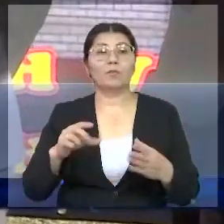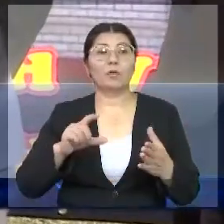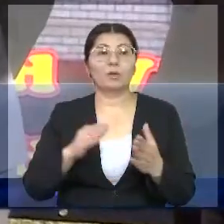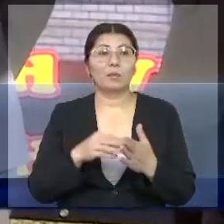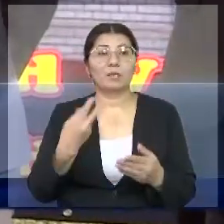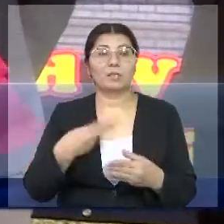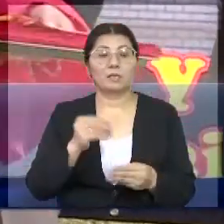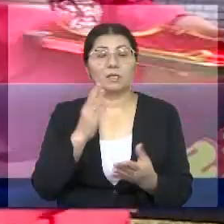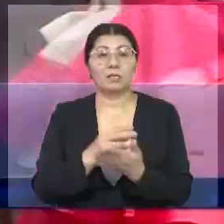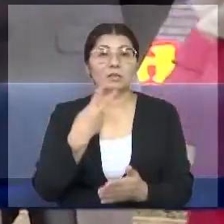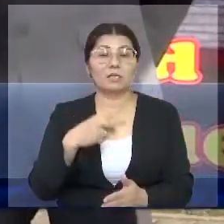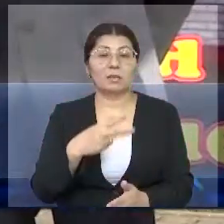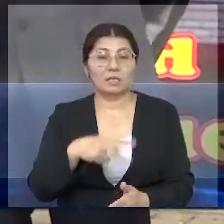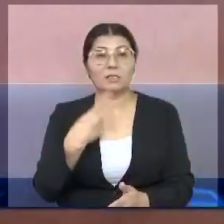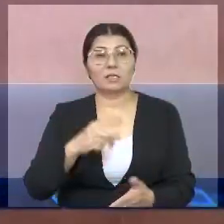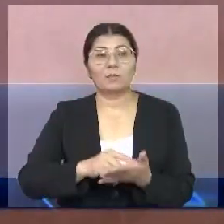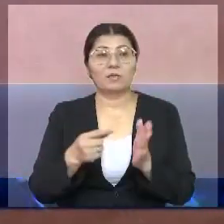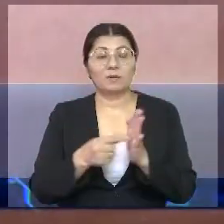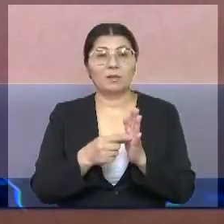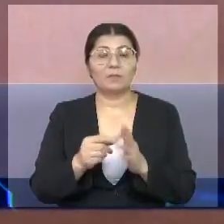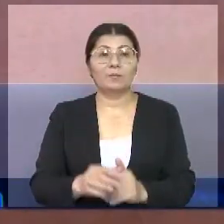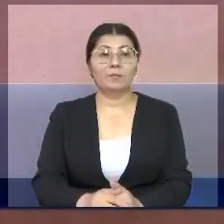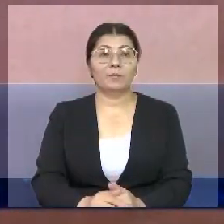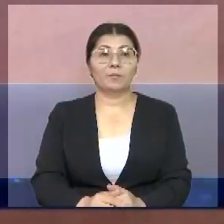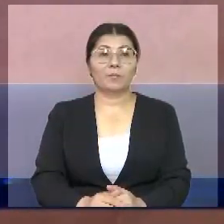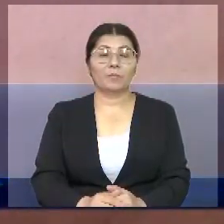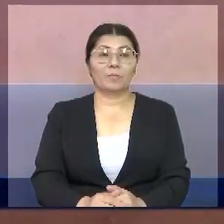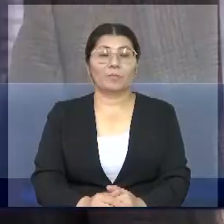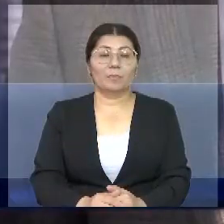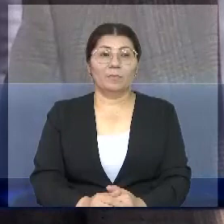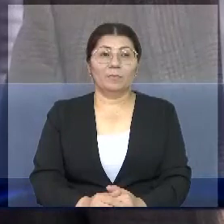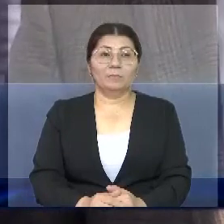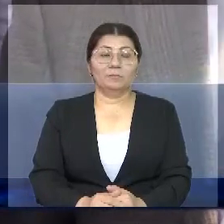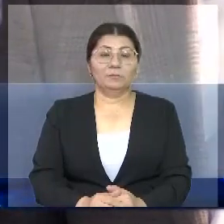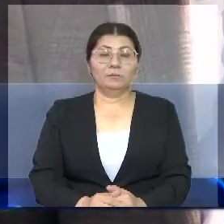32 квартиры. Одну из них оборудуют под опорный пункт полиции.